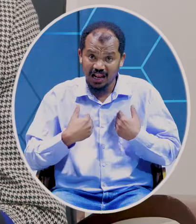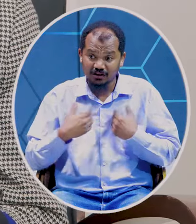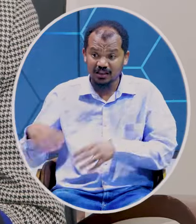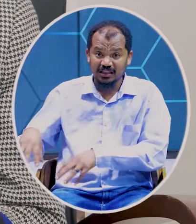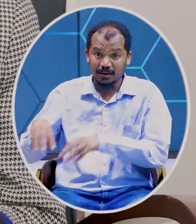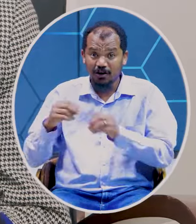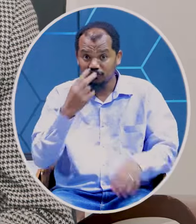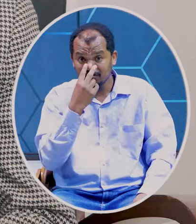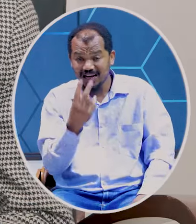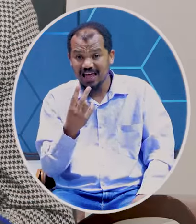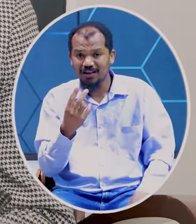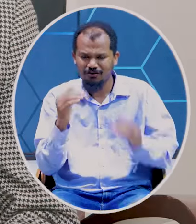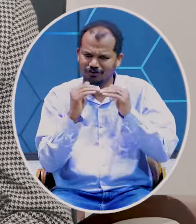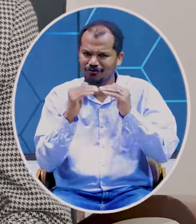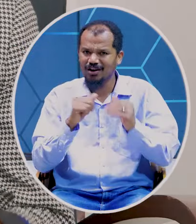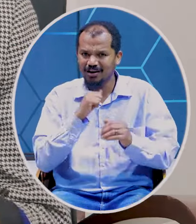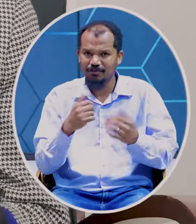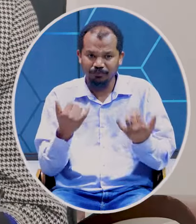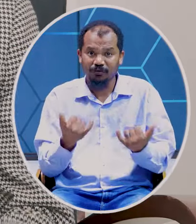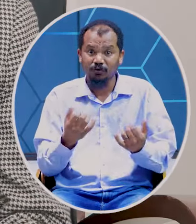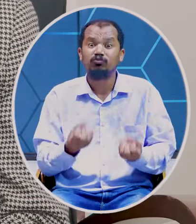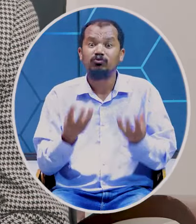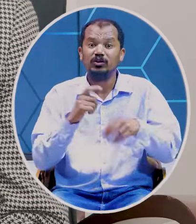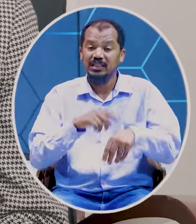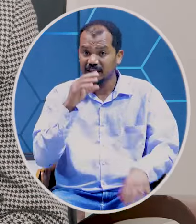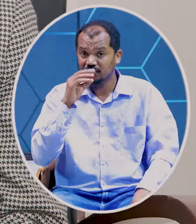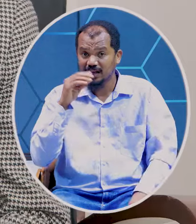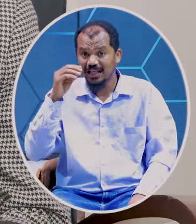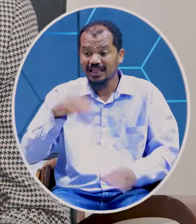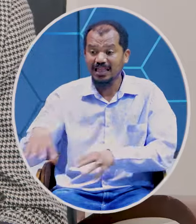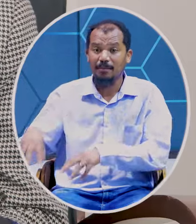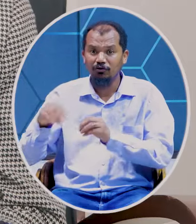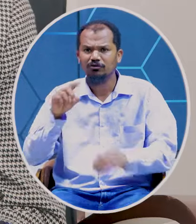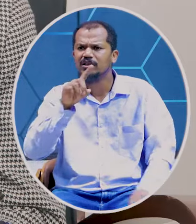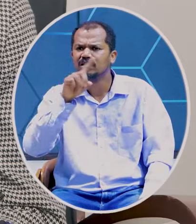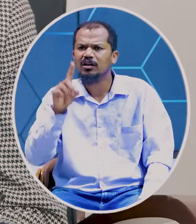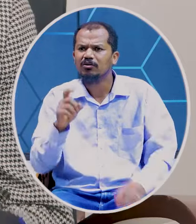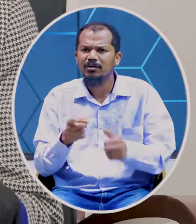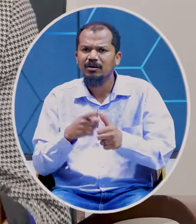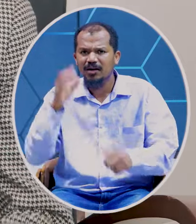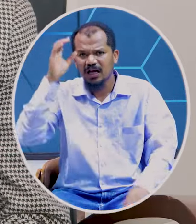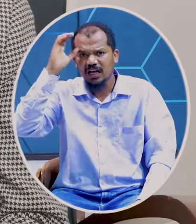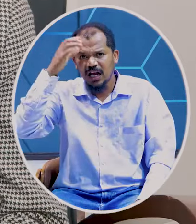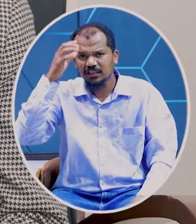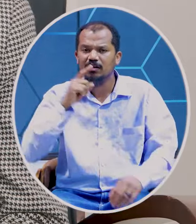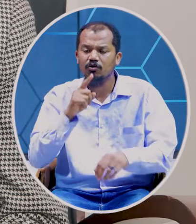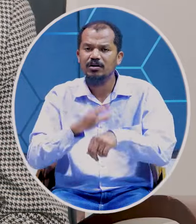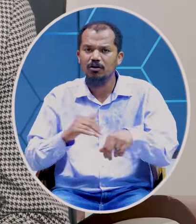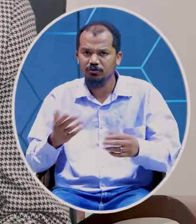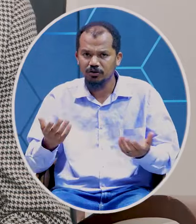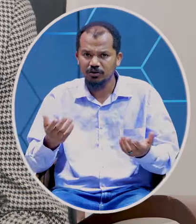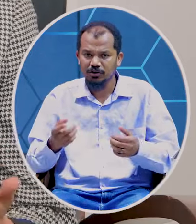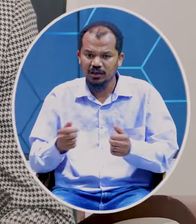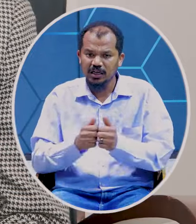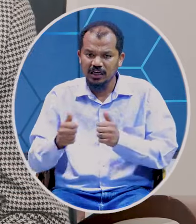ያሉ ተማሪዎችን ብናይ እኩል አይደለም አሁን ደግሞ ብዙ ጊዜ ስናወራ ተማሪዎች ራሱ ሲጠየቁ መጀመሪያ ካንሰር ነው የሚጠሩት